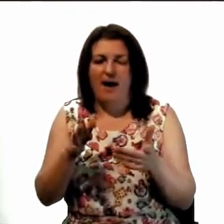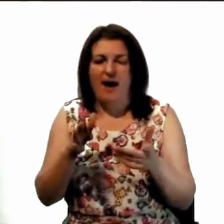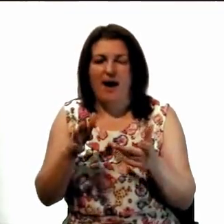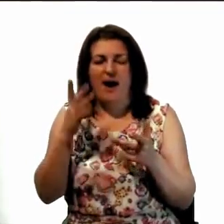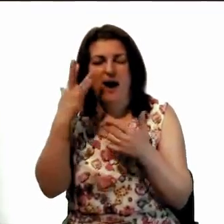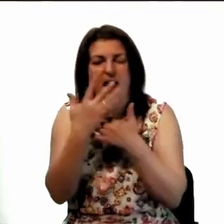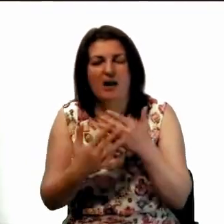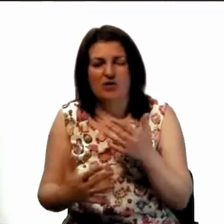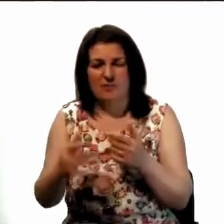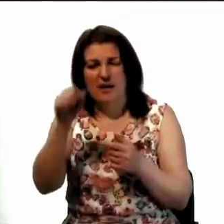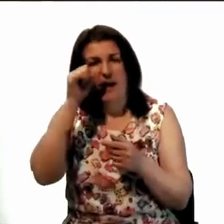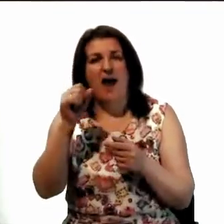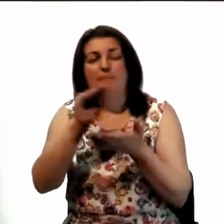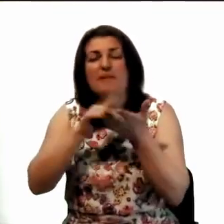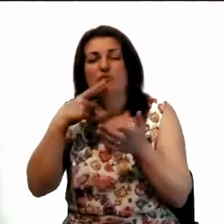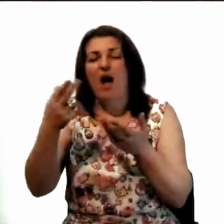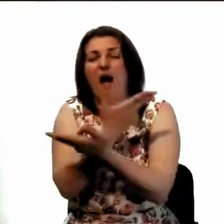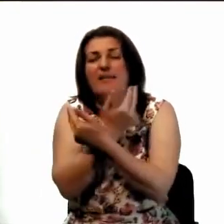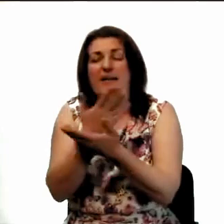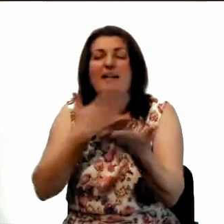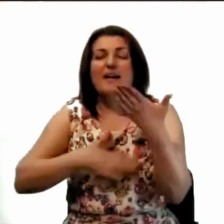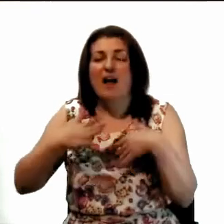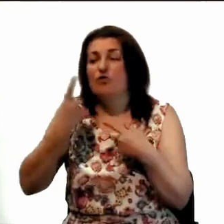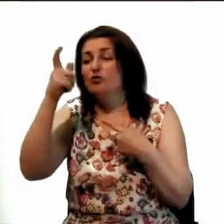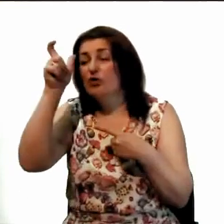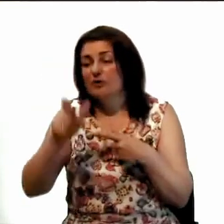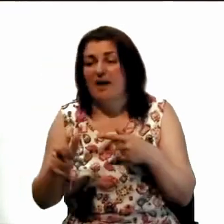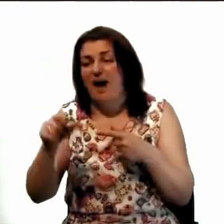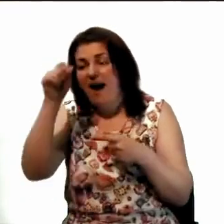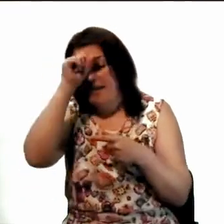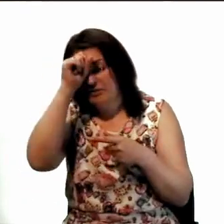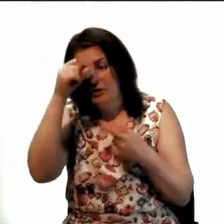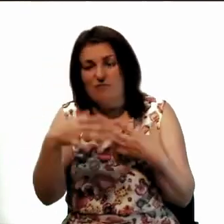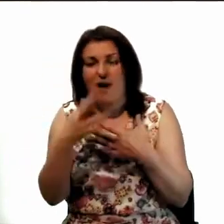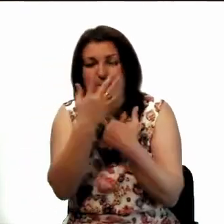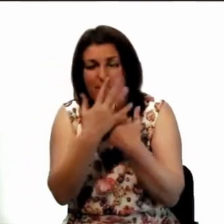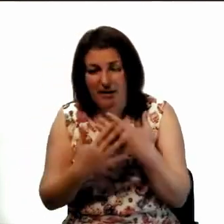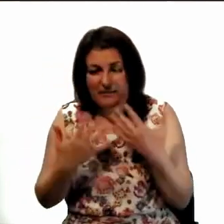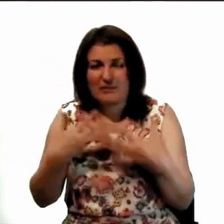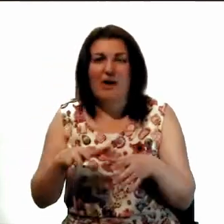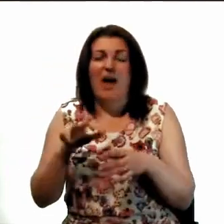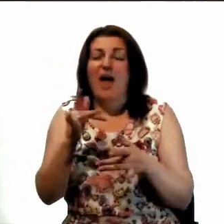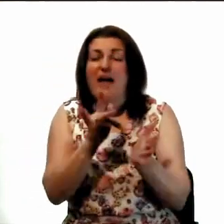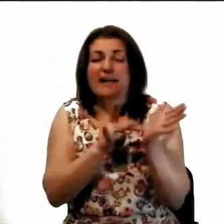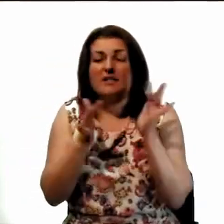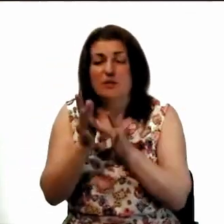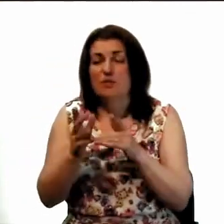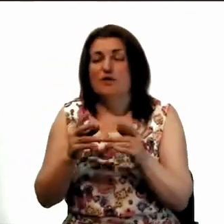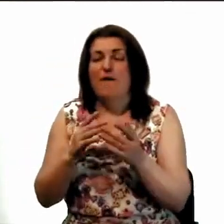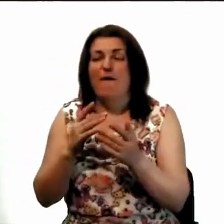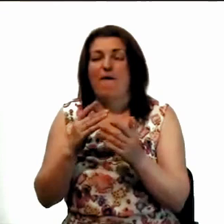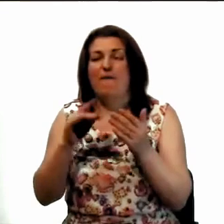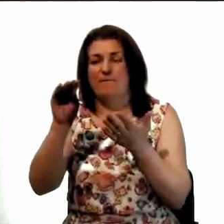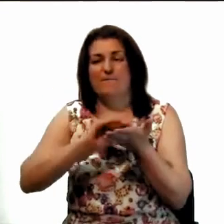Писание говорит, что ангелы радуются об одном кающемся грешнике. Иисус выше в этой